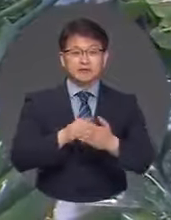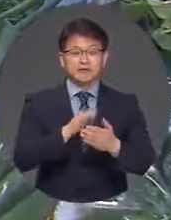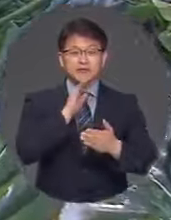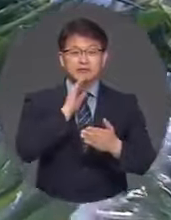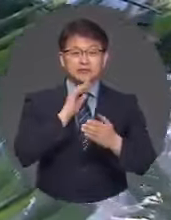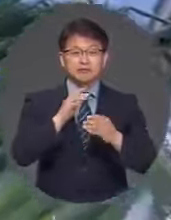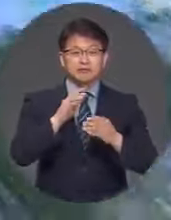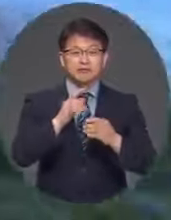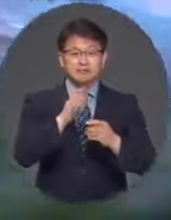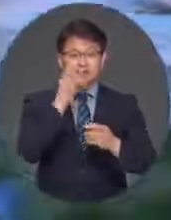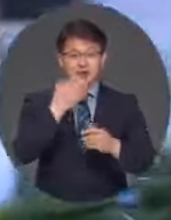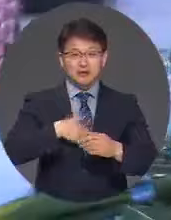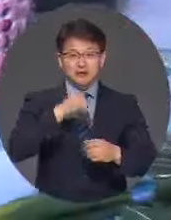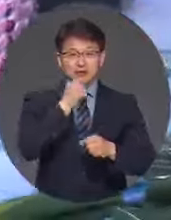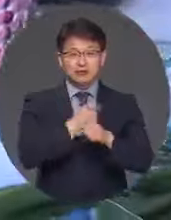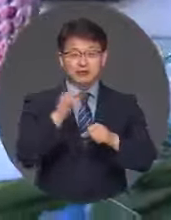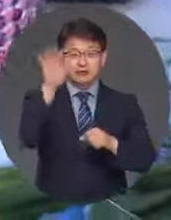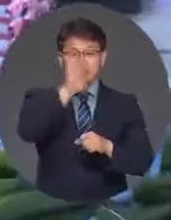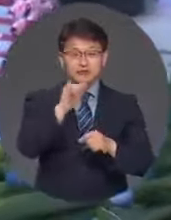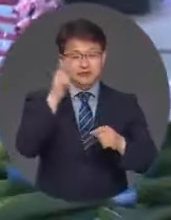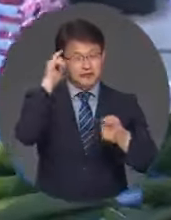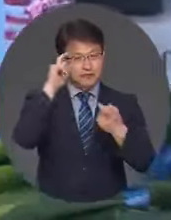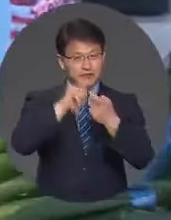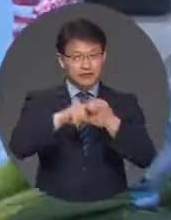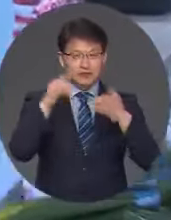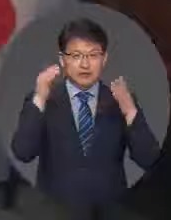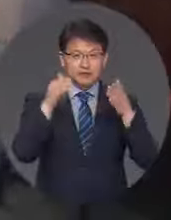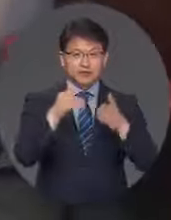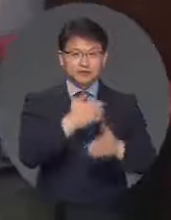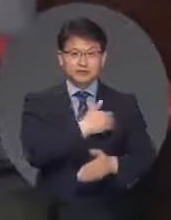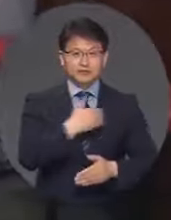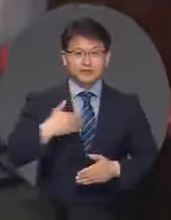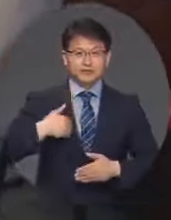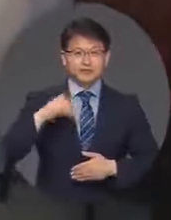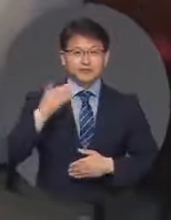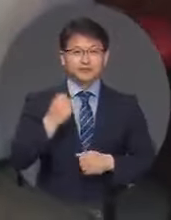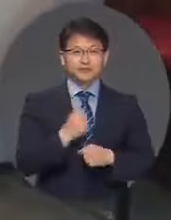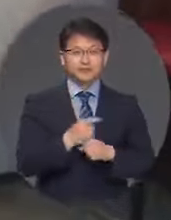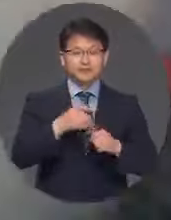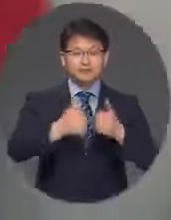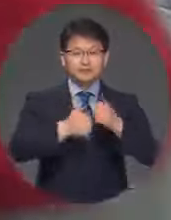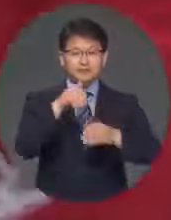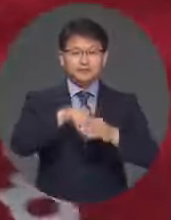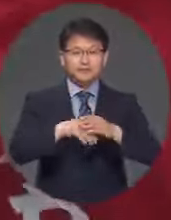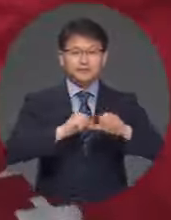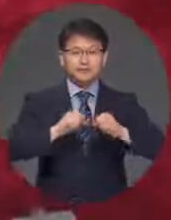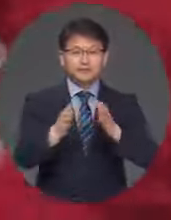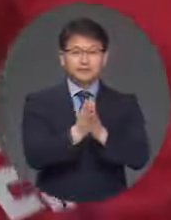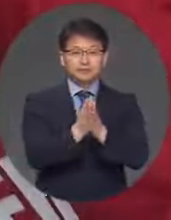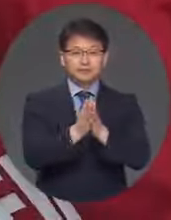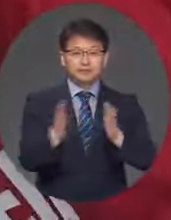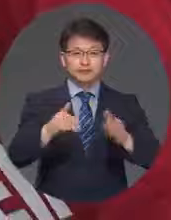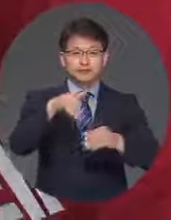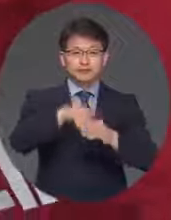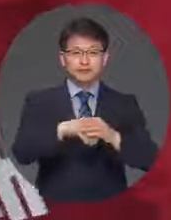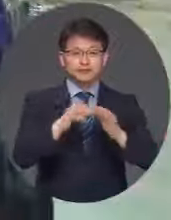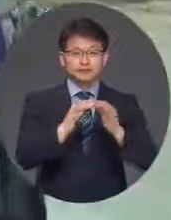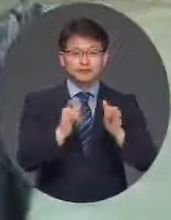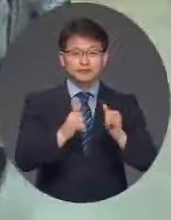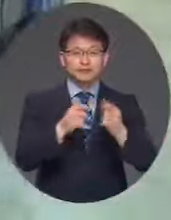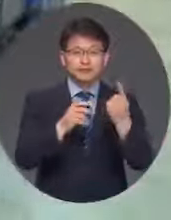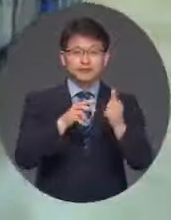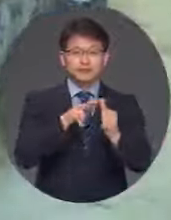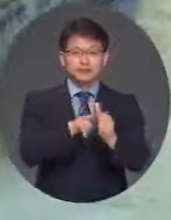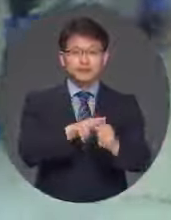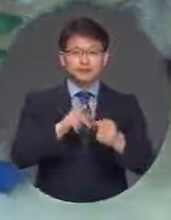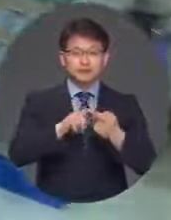바로미터 가운데 하나로 전국적인 이목을 끌기에 충분합니다. 본격 선거운동 첫날, 유권자를 향한 두